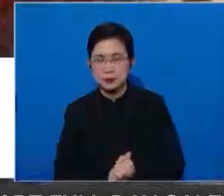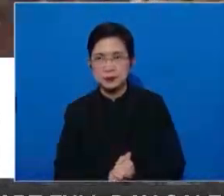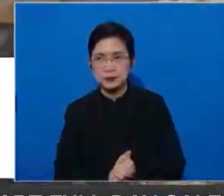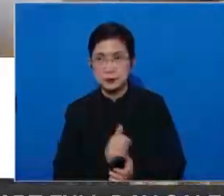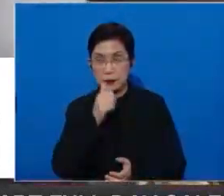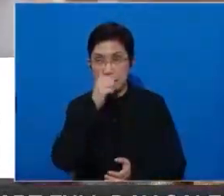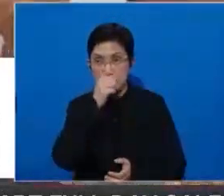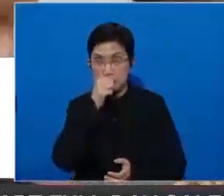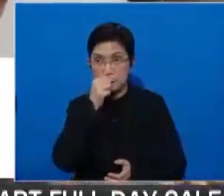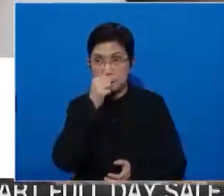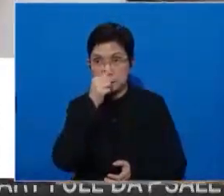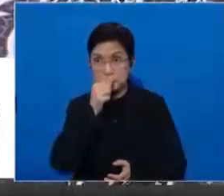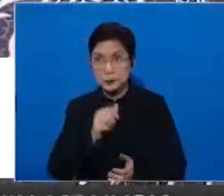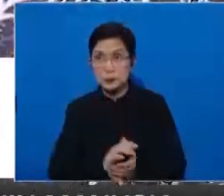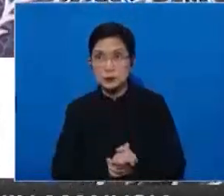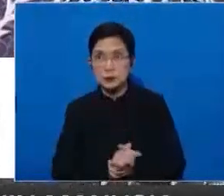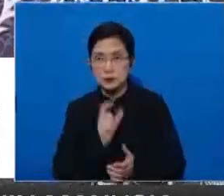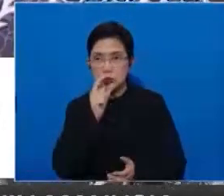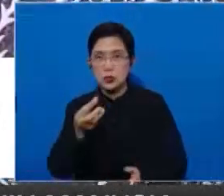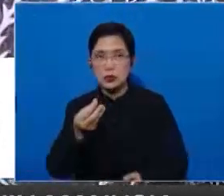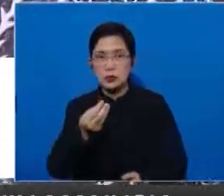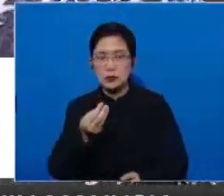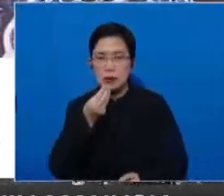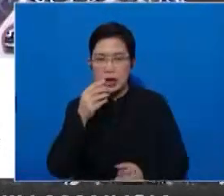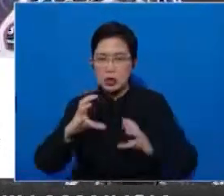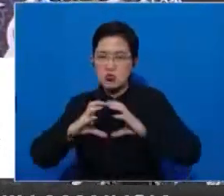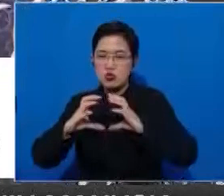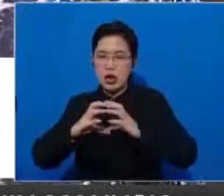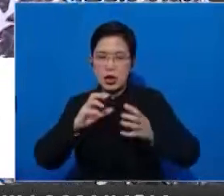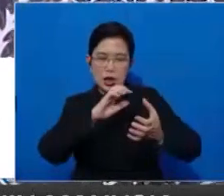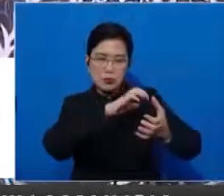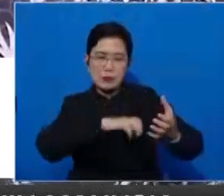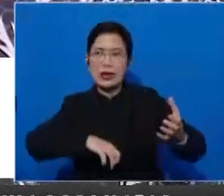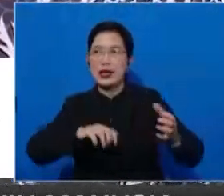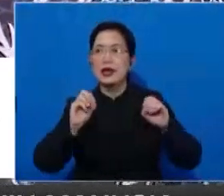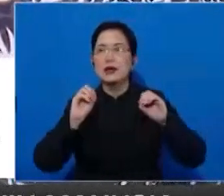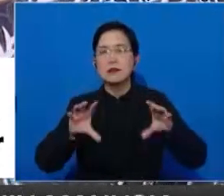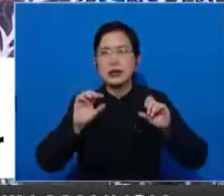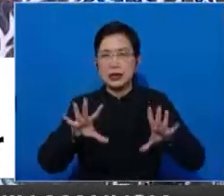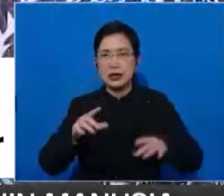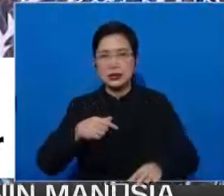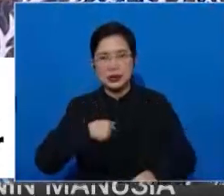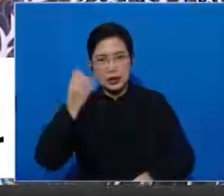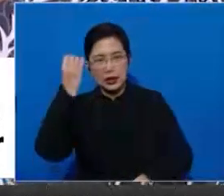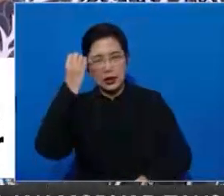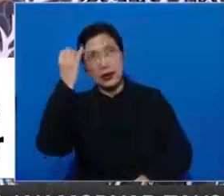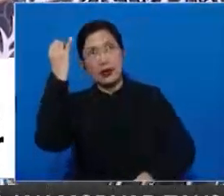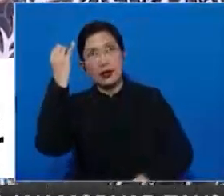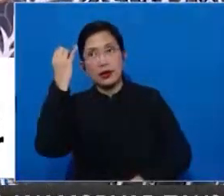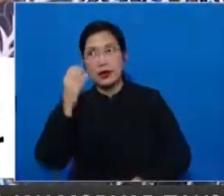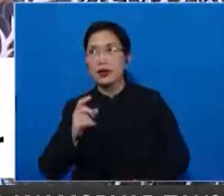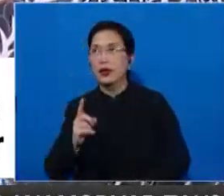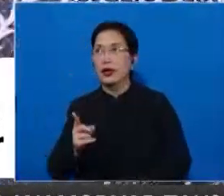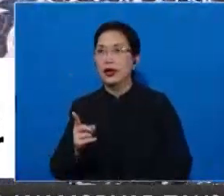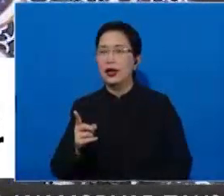Kalau hanya sebatas untuk dikonsumsi sebagai buah, itu sudah banyak sekali. Sehingga kita tercetus ide bagaimana kalau kita